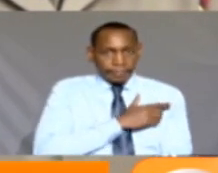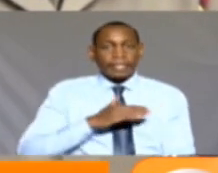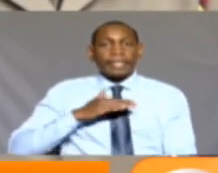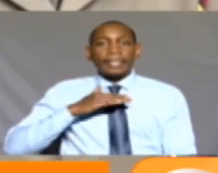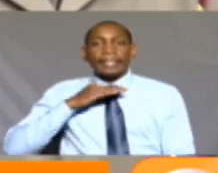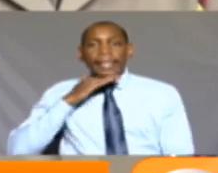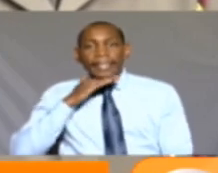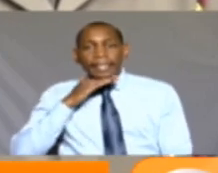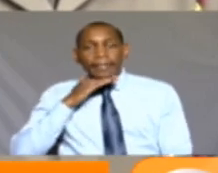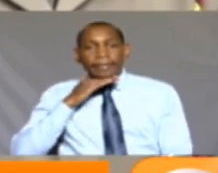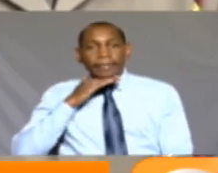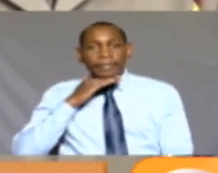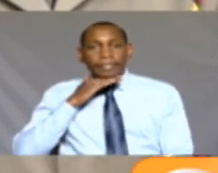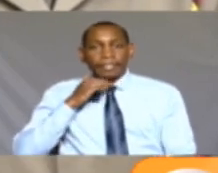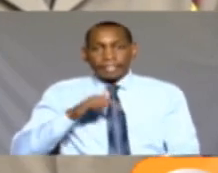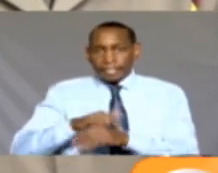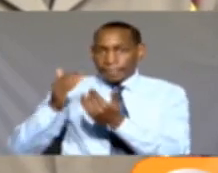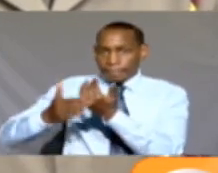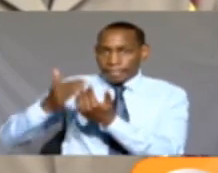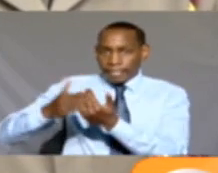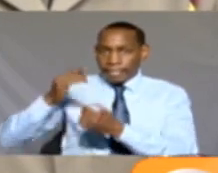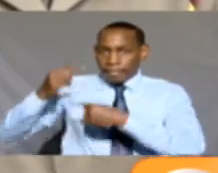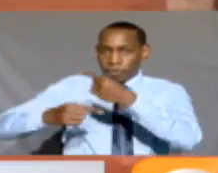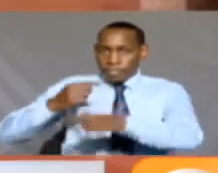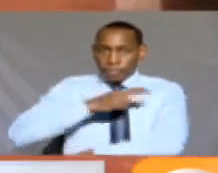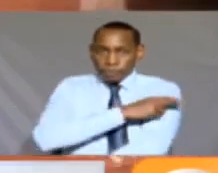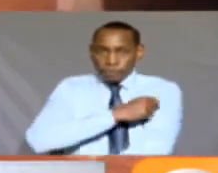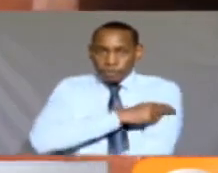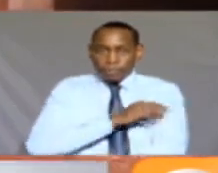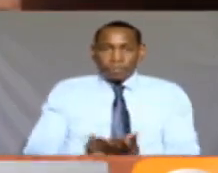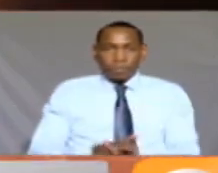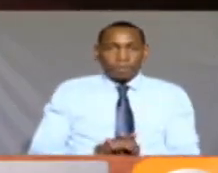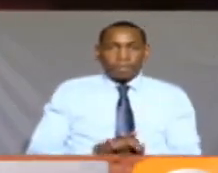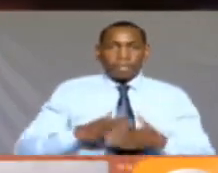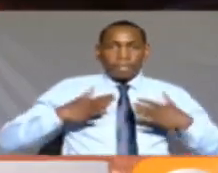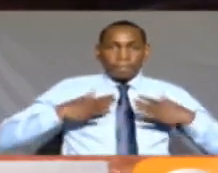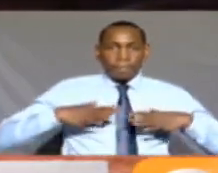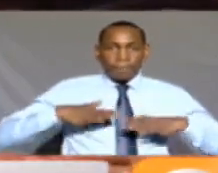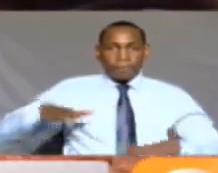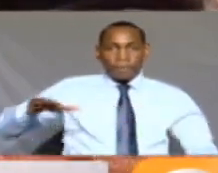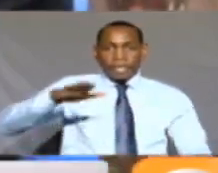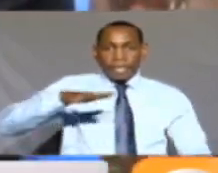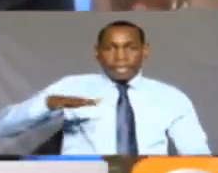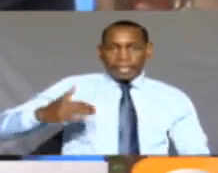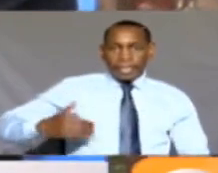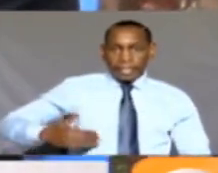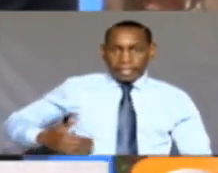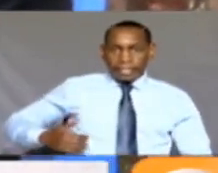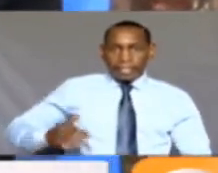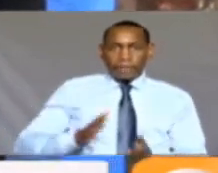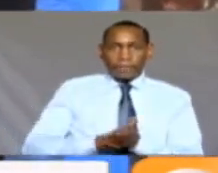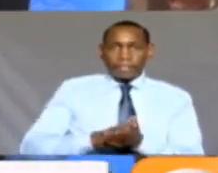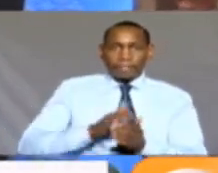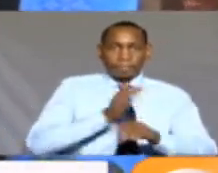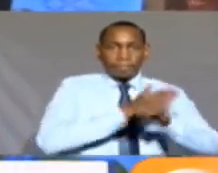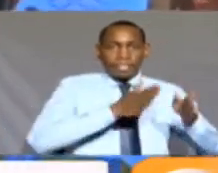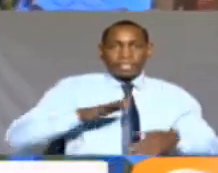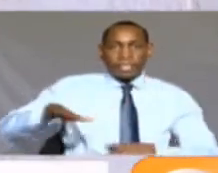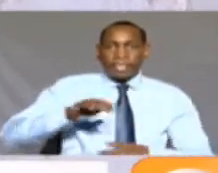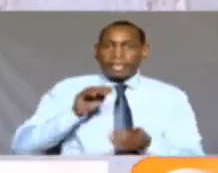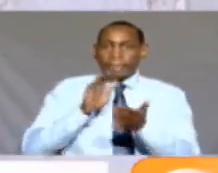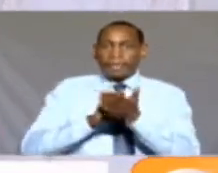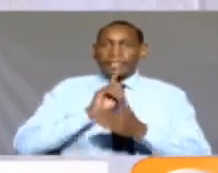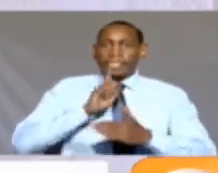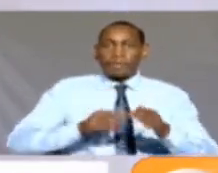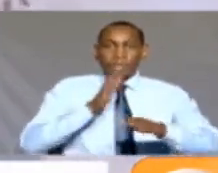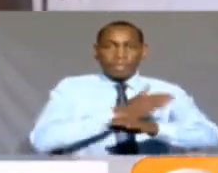alienda, alikufa akiwa anashughulikiwa hapo hospitali. Wakazi wa eneo la Gatanga na kutoka De Matthew wamemuomboleza wakimtaja